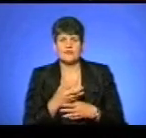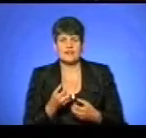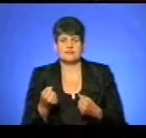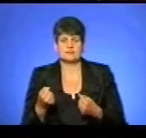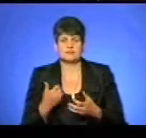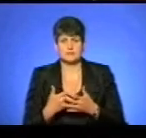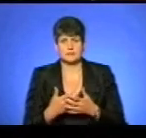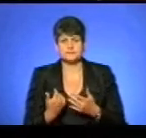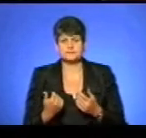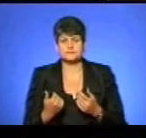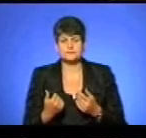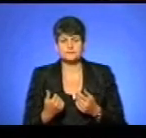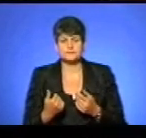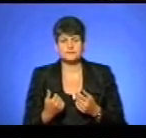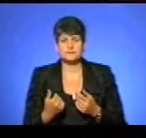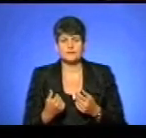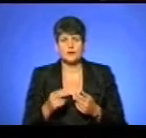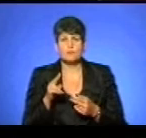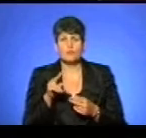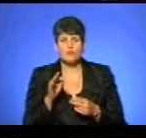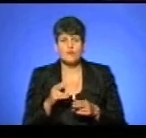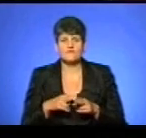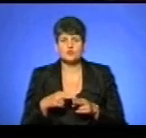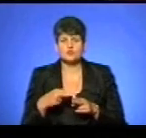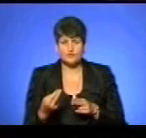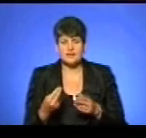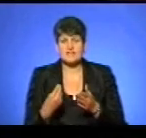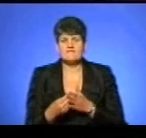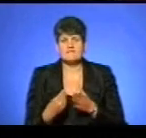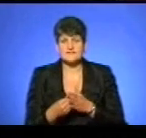От я вам приклад приведу по відшкодуванню